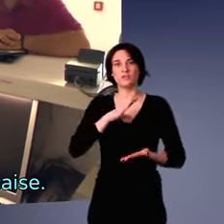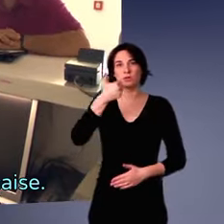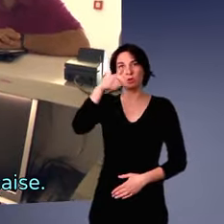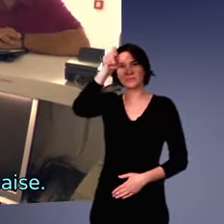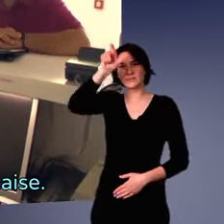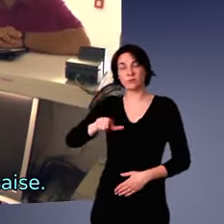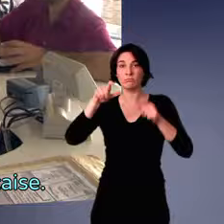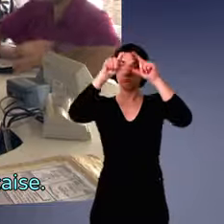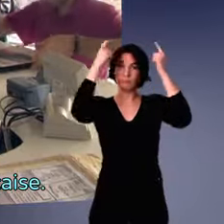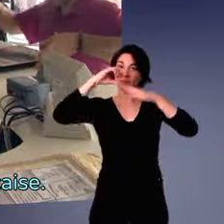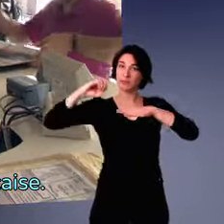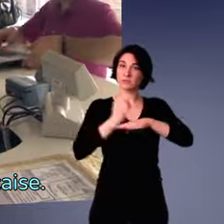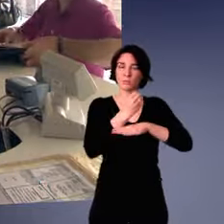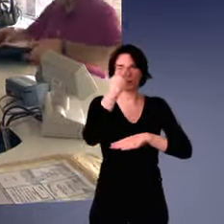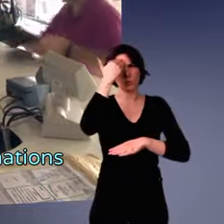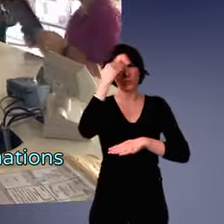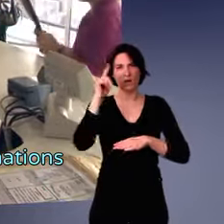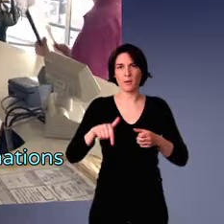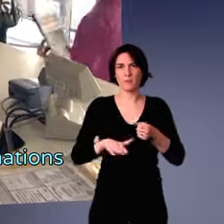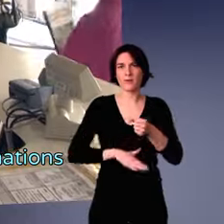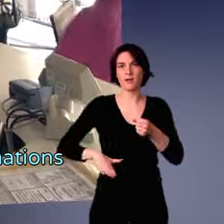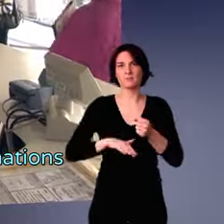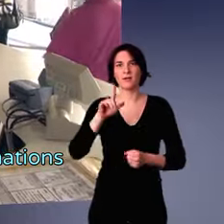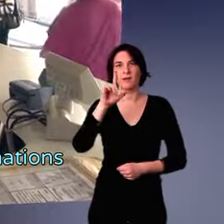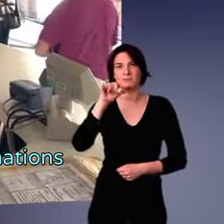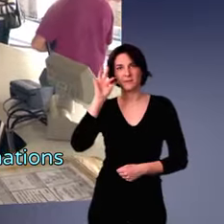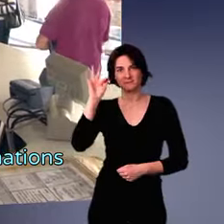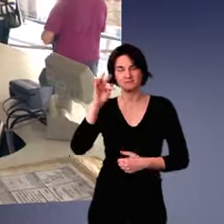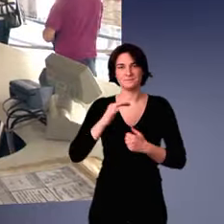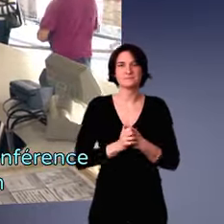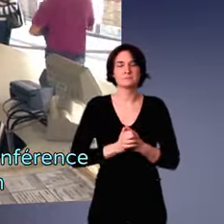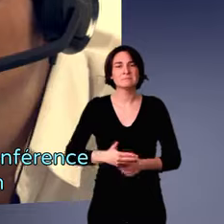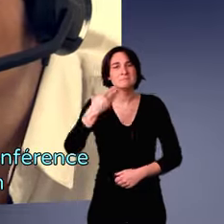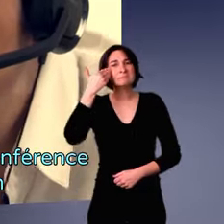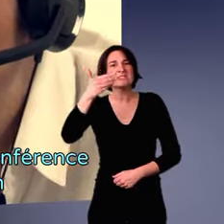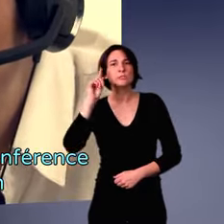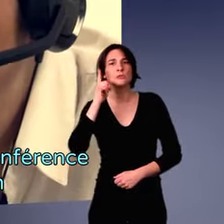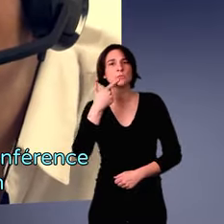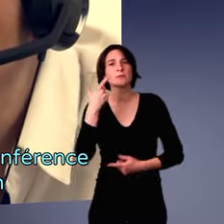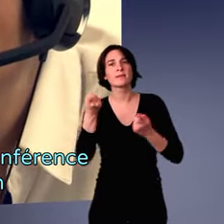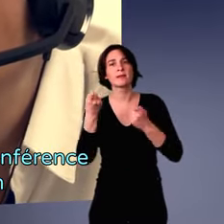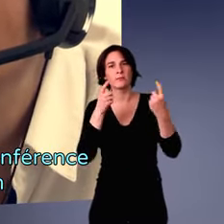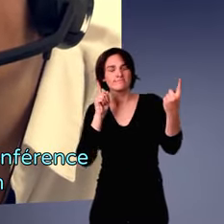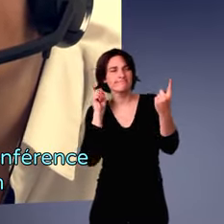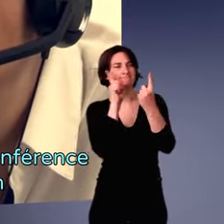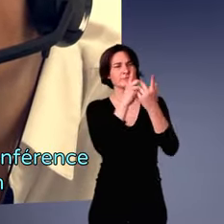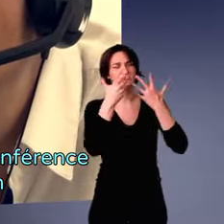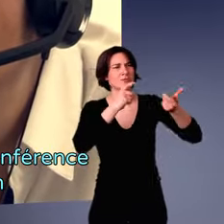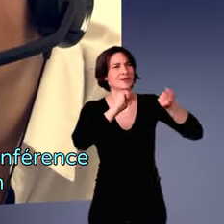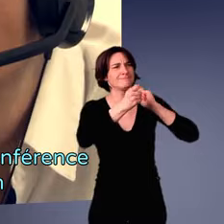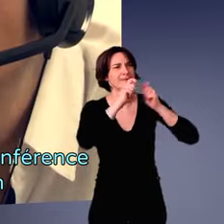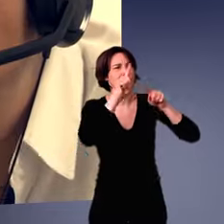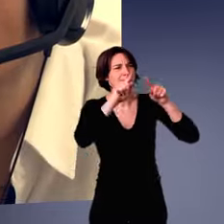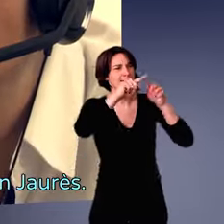rudiments de la langue de signe française pour des demandes d'information plus détaillées un nouveau système de visioconférence très simple